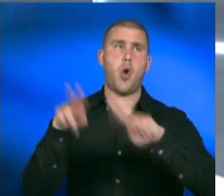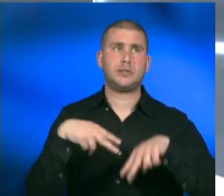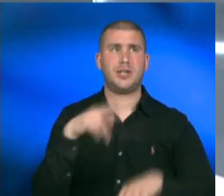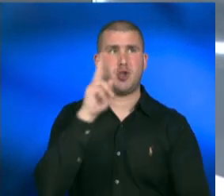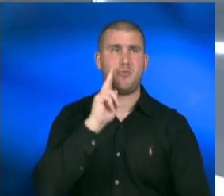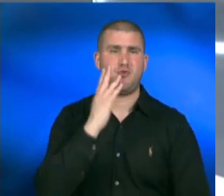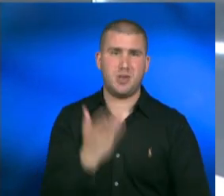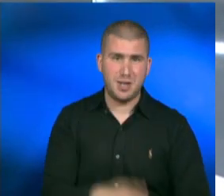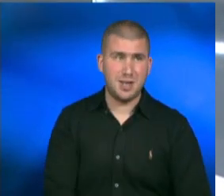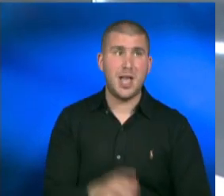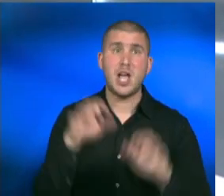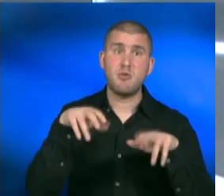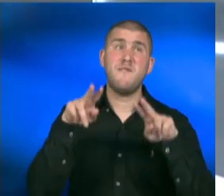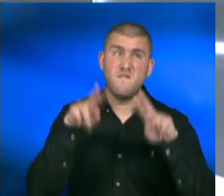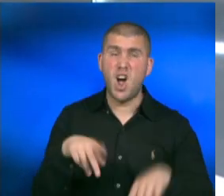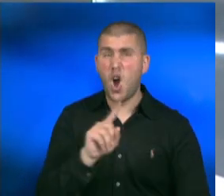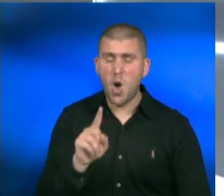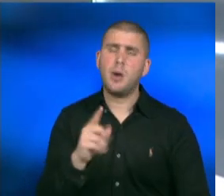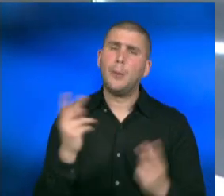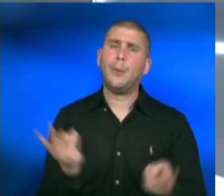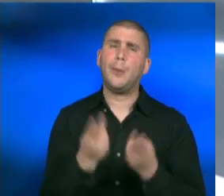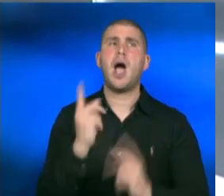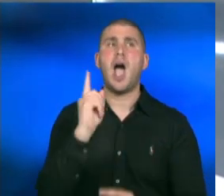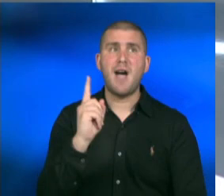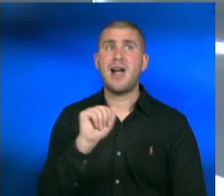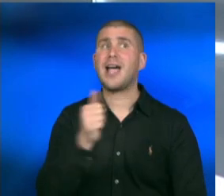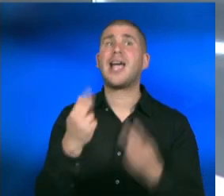שישי, לא גשם מאוד דרמטי, משהו קליל, אבל הדבר